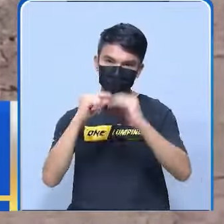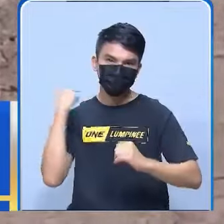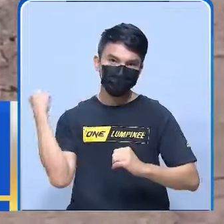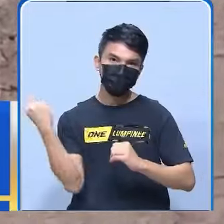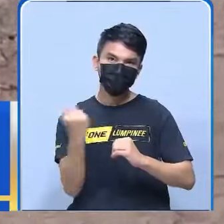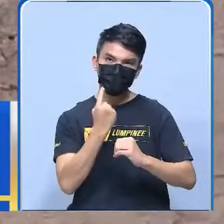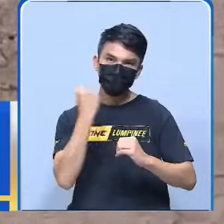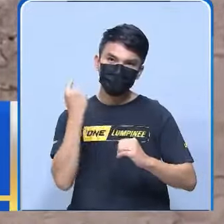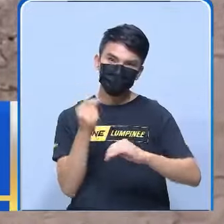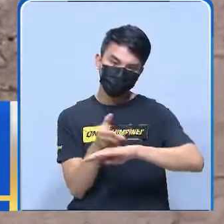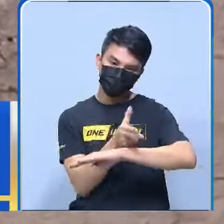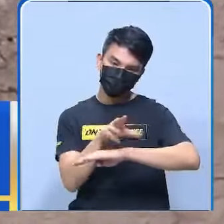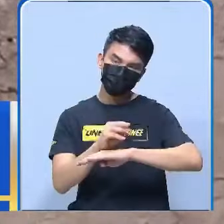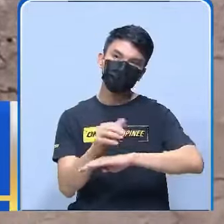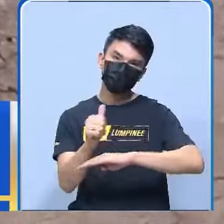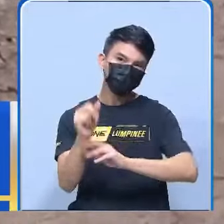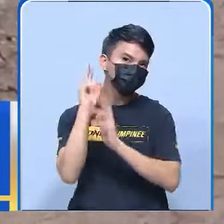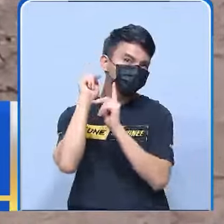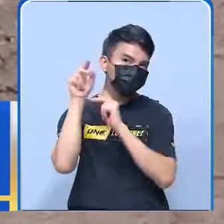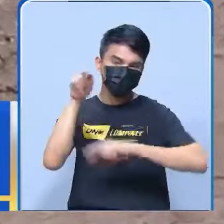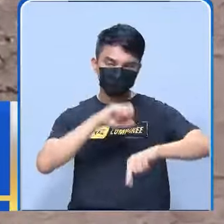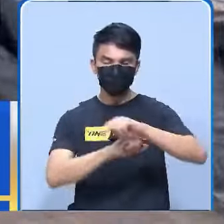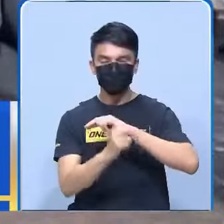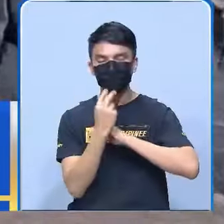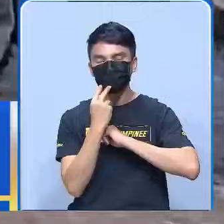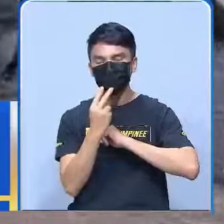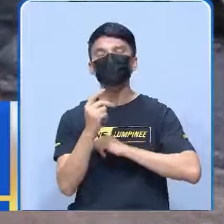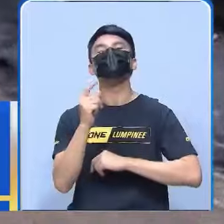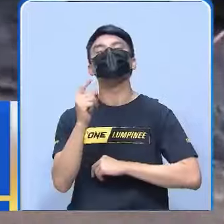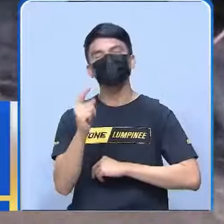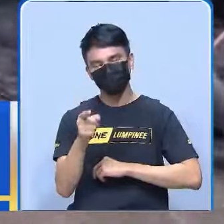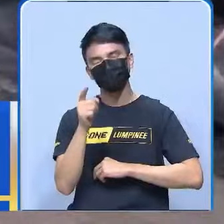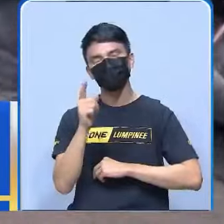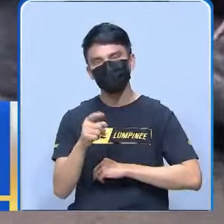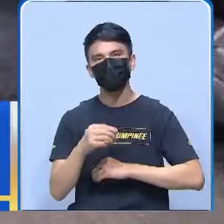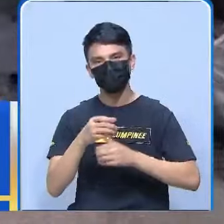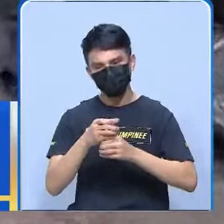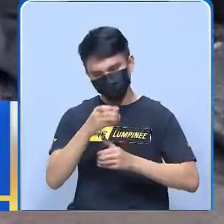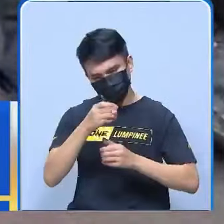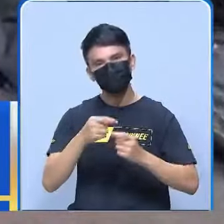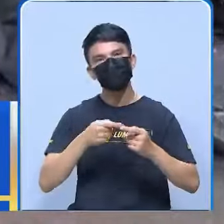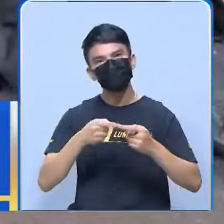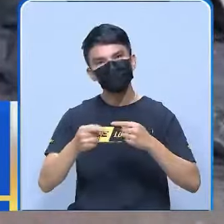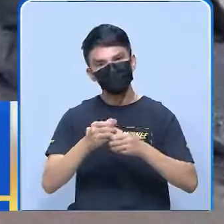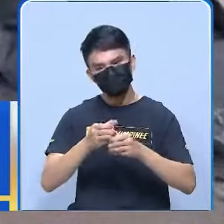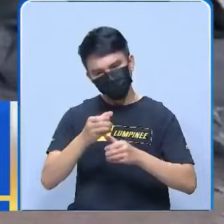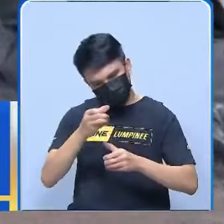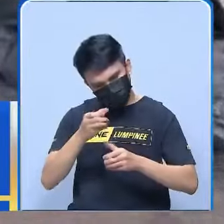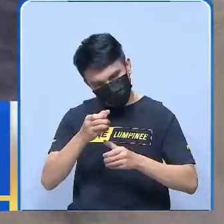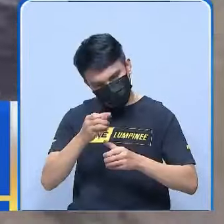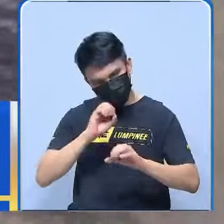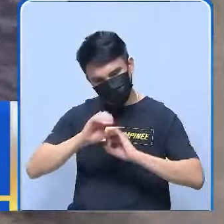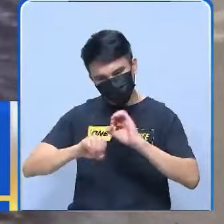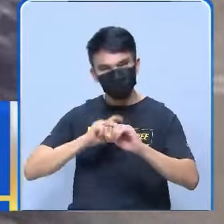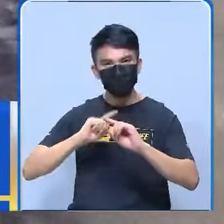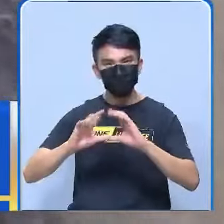ได้ครับคุณผู้ช ม นักข่าวของเราก็ลงพื้นที่ไปดูก็เป็นอย่างนั้นจริงๆครับมีทั้งขวดพลาสติกขวดแก้วถุงขยะโฟมและขยะมูลฝอย